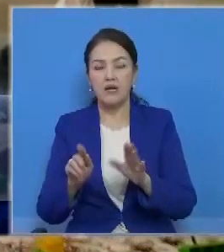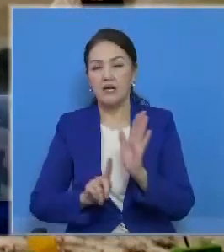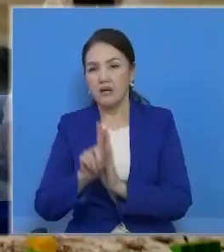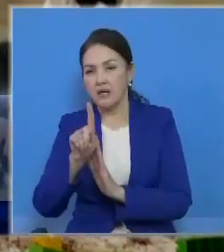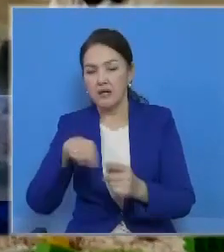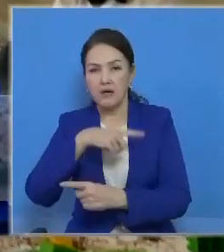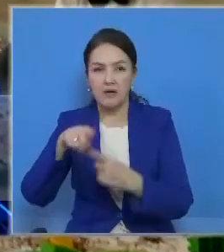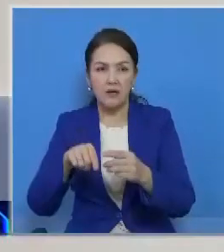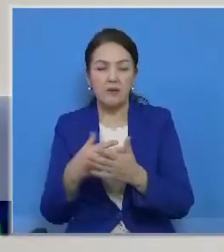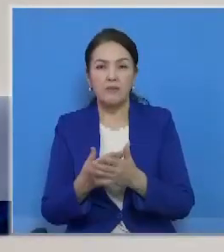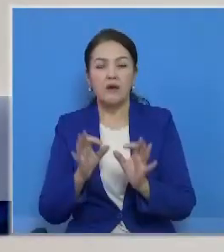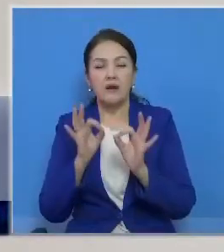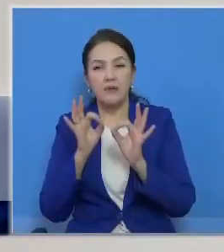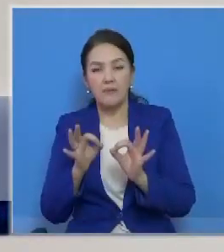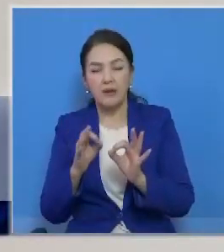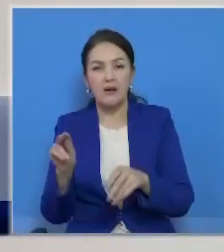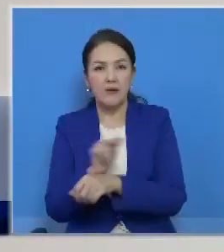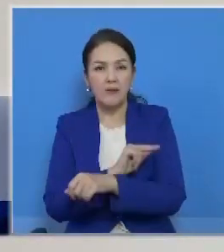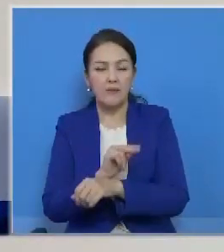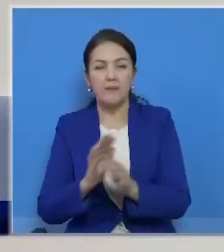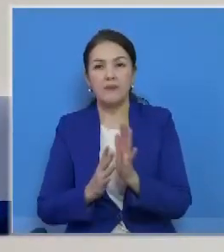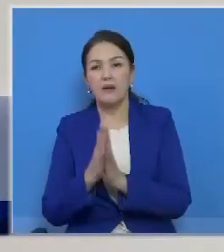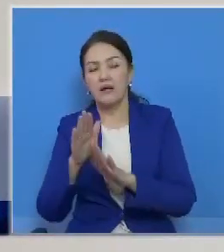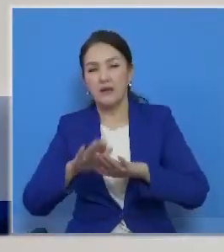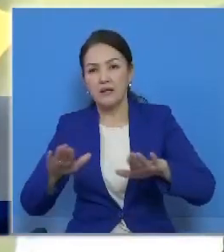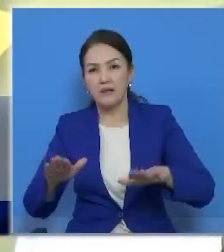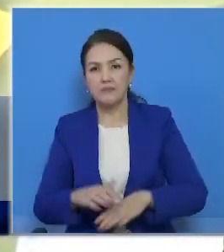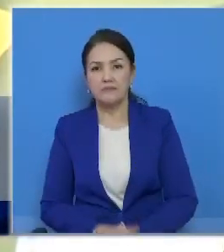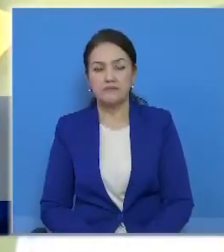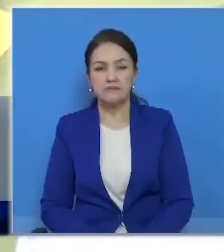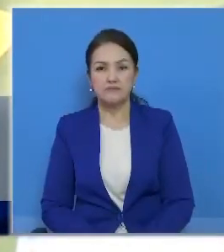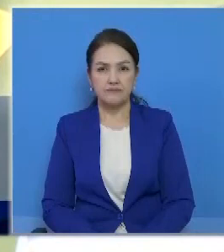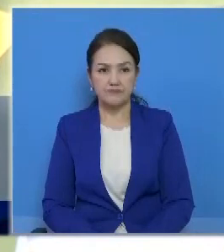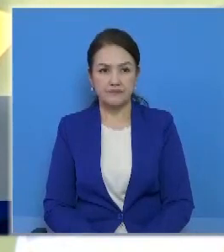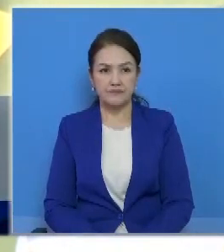начинания предприниматели положительно отражаются на воспитание подрастающего поколения